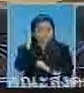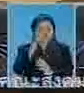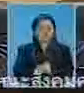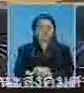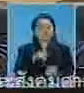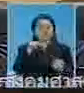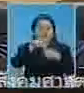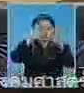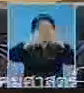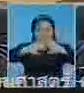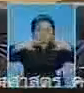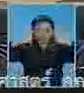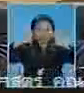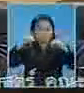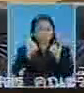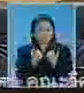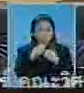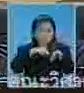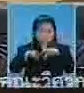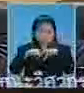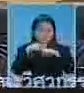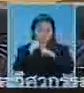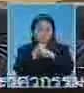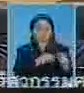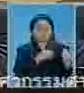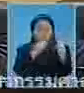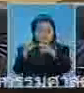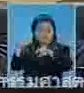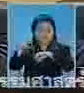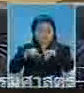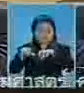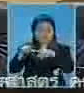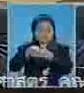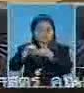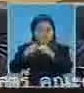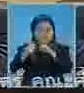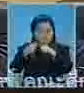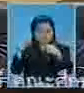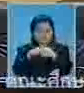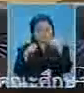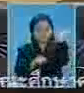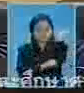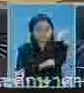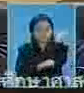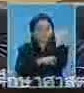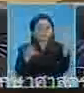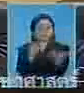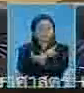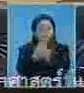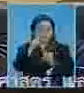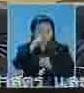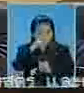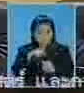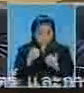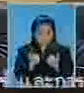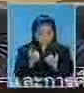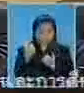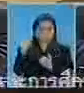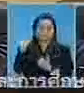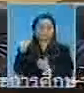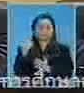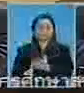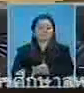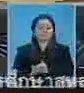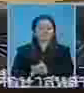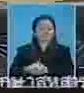บายที่รัฐบาลนี้ได้จัดทำเพื่อแก้ปัญหาความยากจนและความเหลื่อมล้ำท่านได้พูดถึงและทวงถ